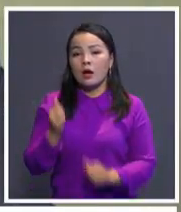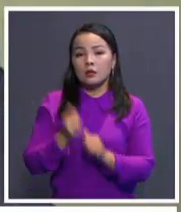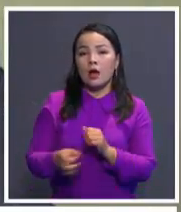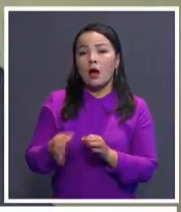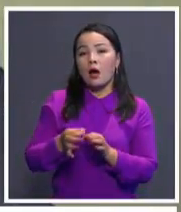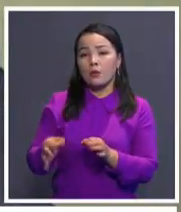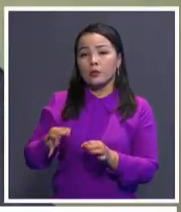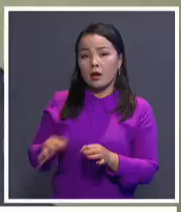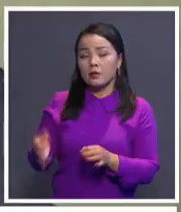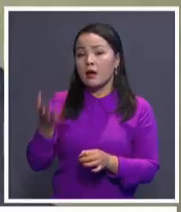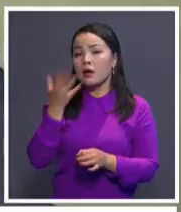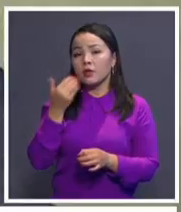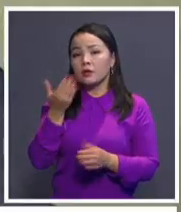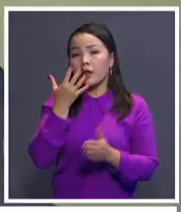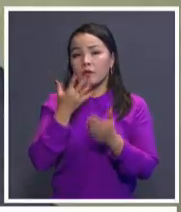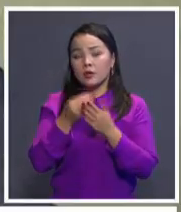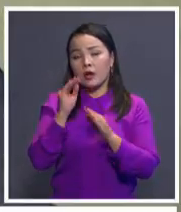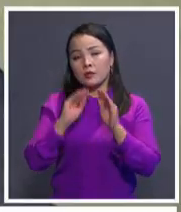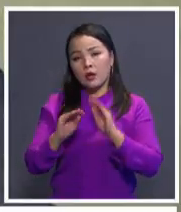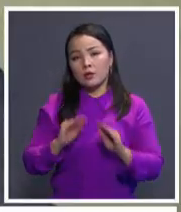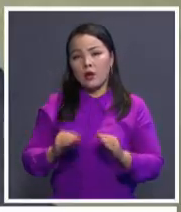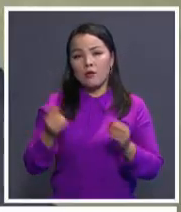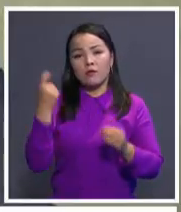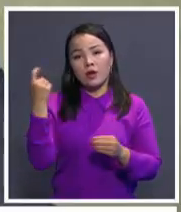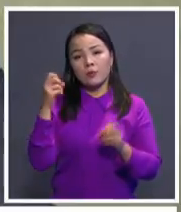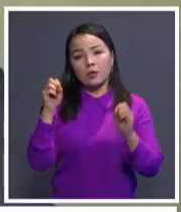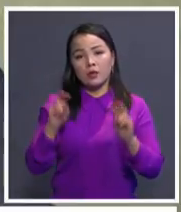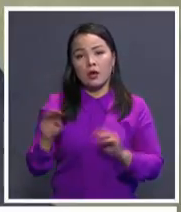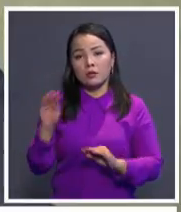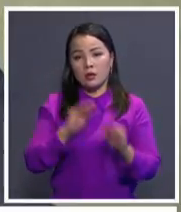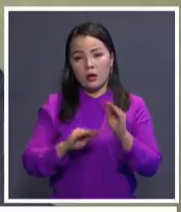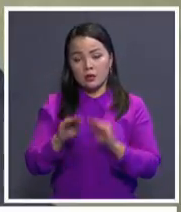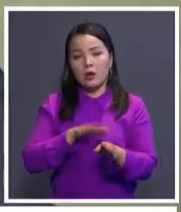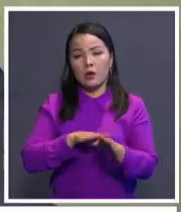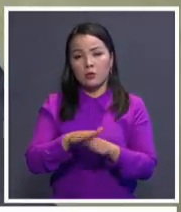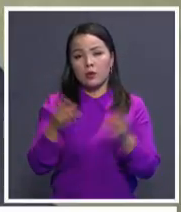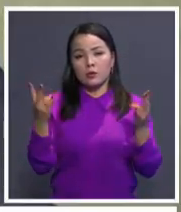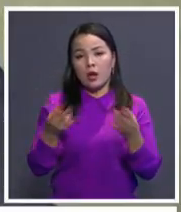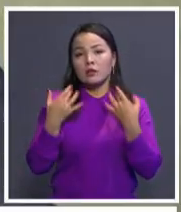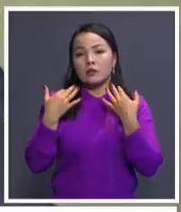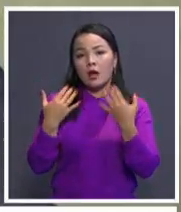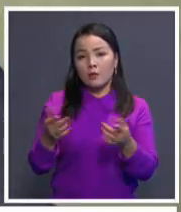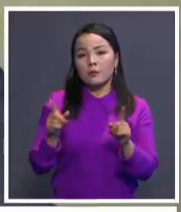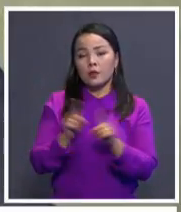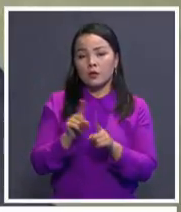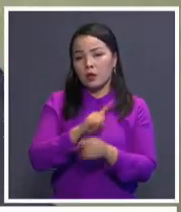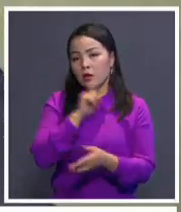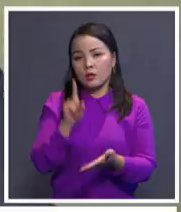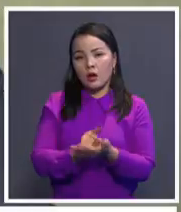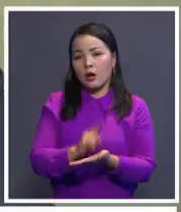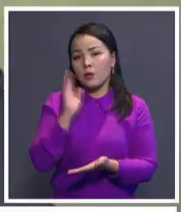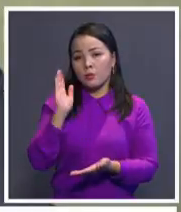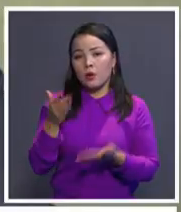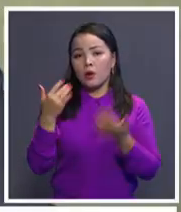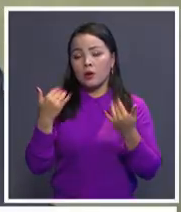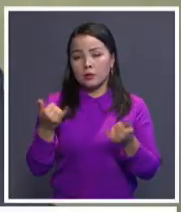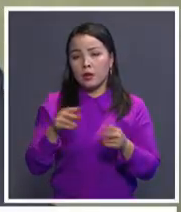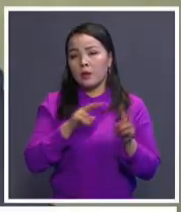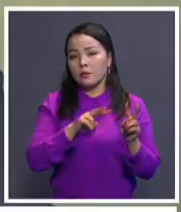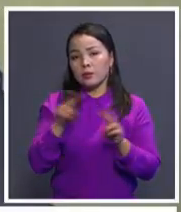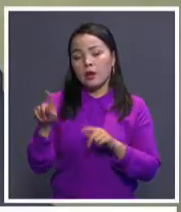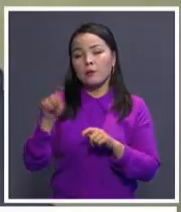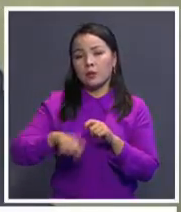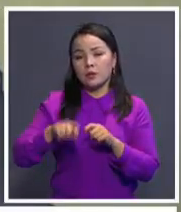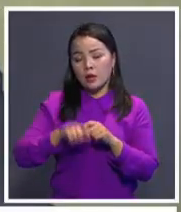Әрбір ауданда біз цифрлы ферма құруымыз керек. Біз бұл жұмысты әкімдіктерден талап ететін боламыз және Асқар Қуанышұлы екеуміз